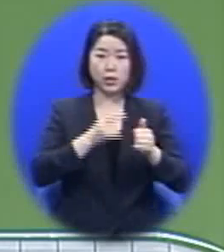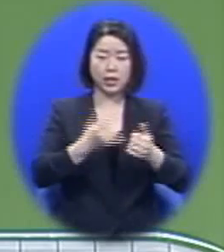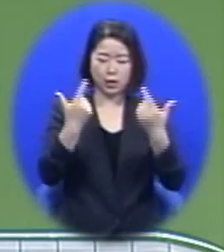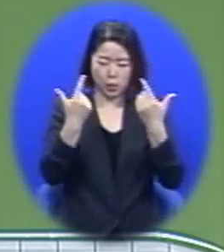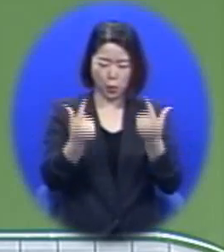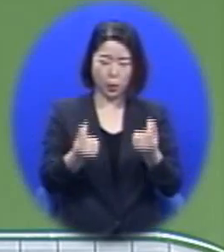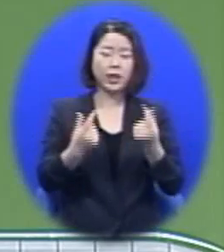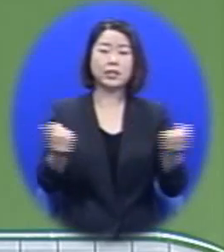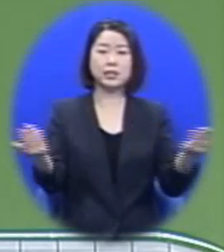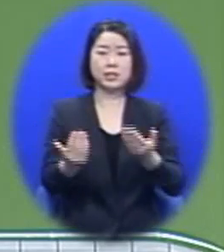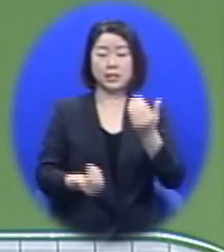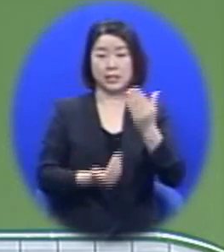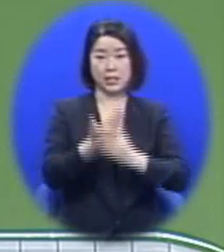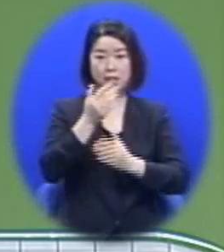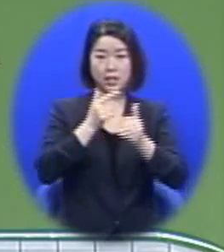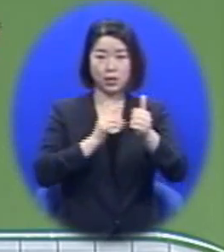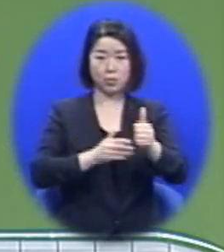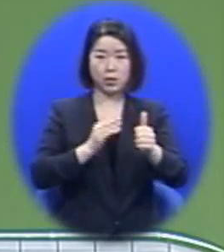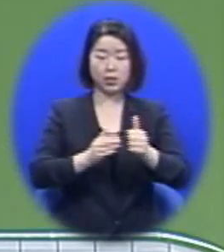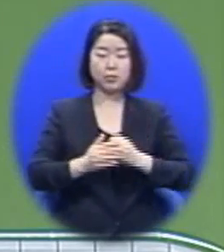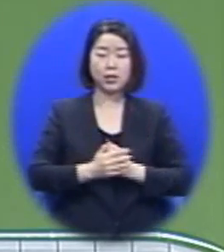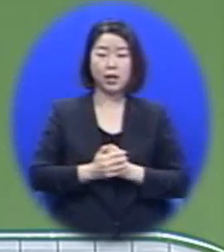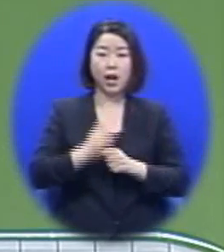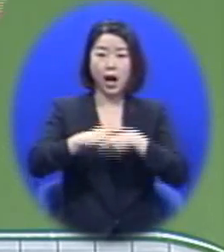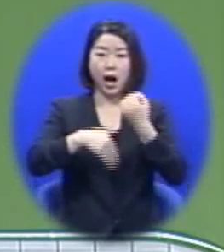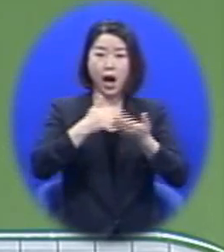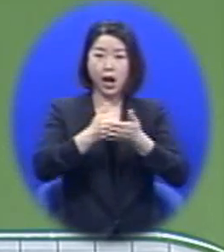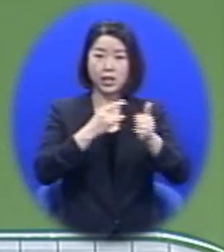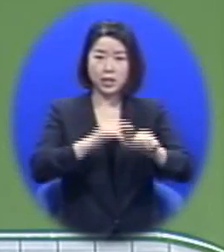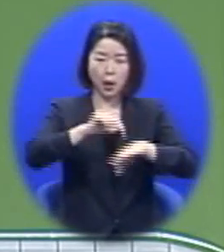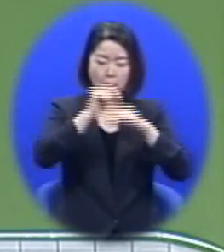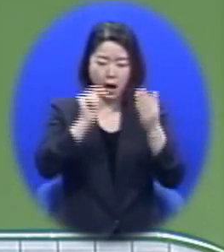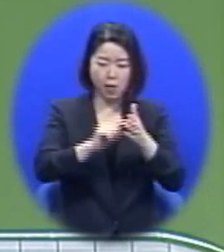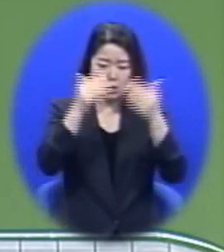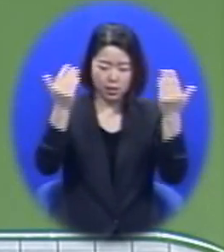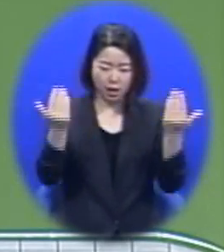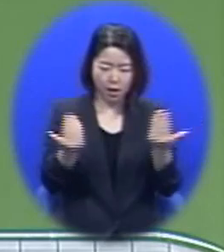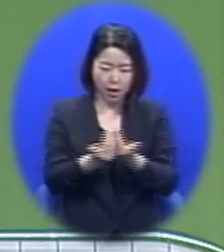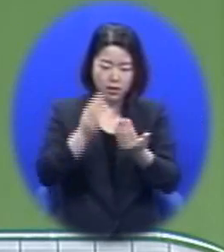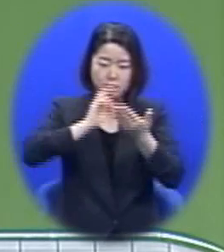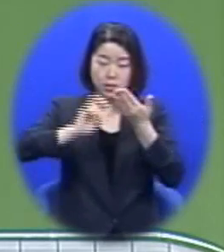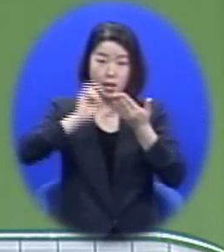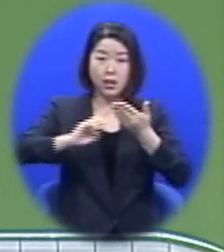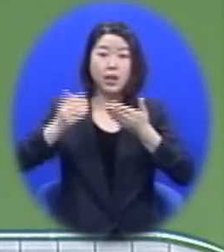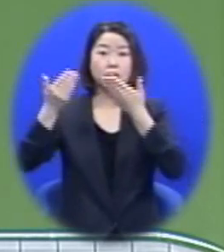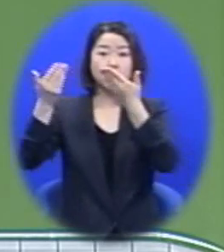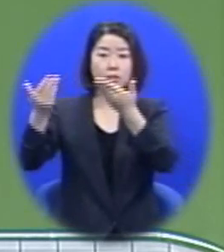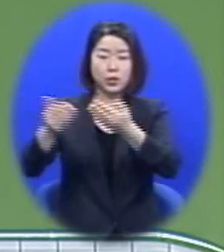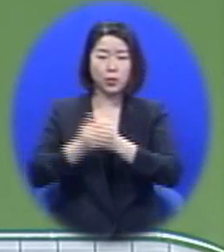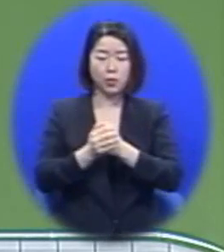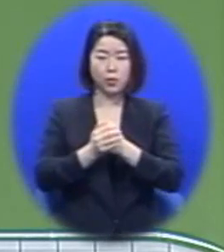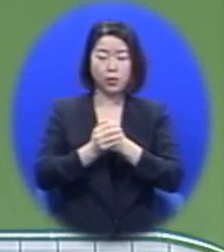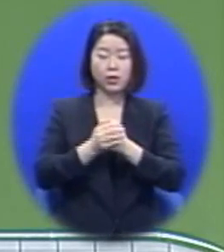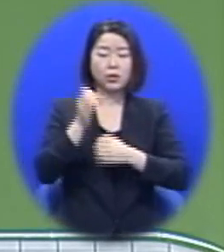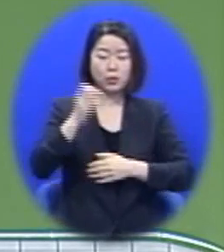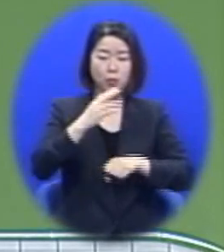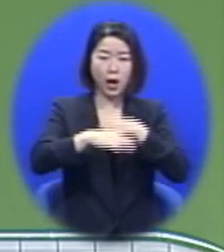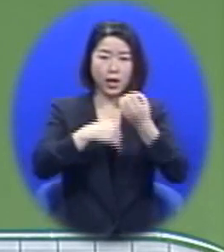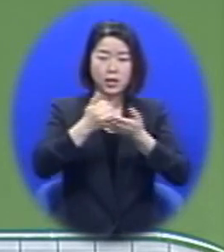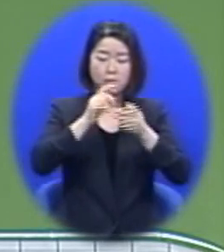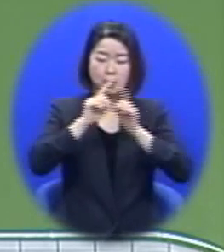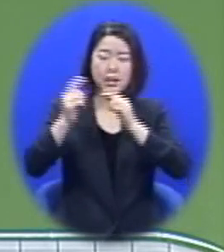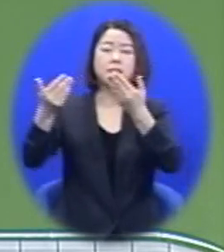일이 벌어집니다. 여러분이 하나님께 마음을 다하여 찬송하고 그러면 하나님께서 여러분에게 말씀을